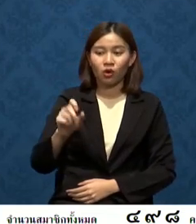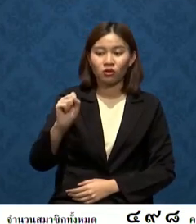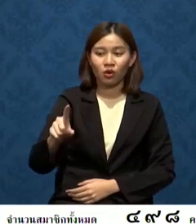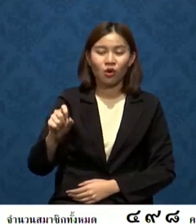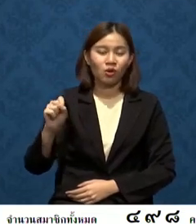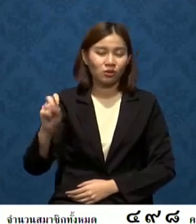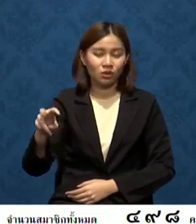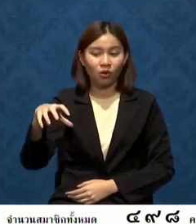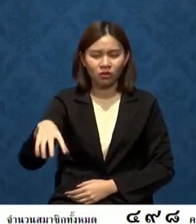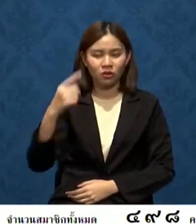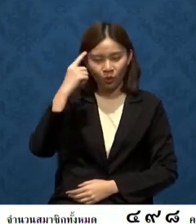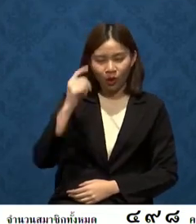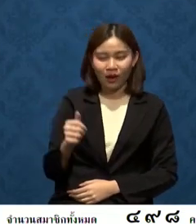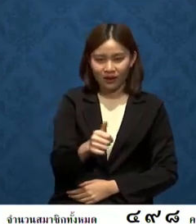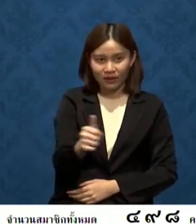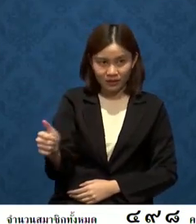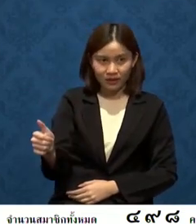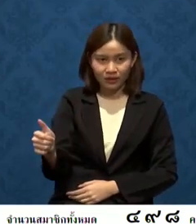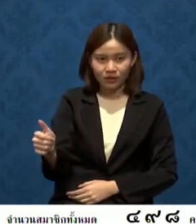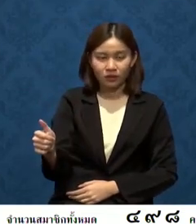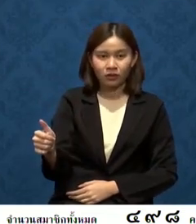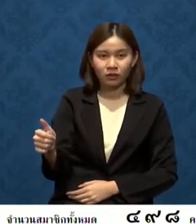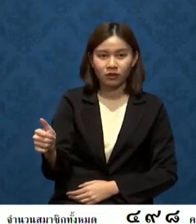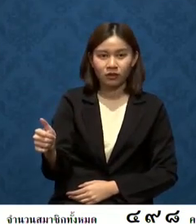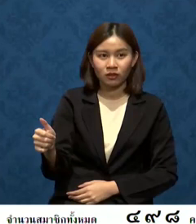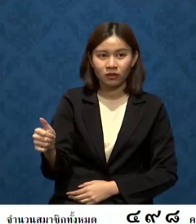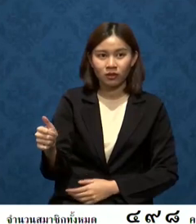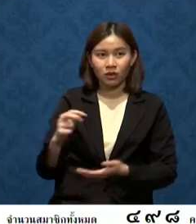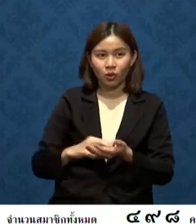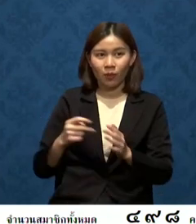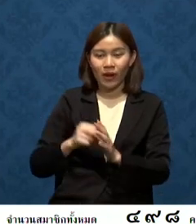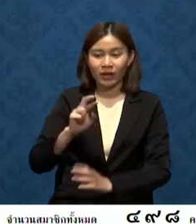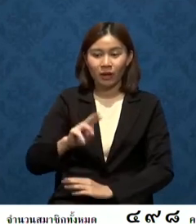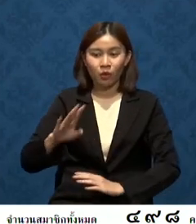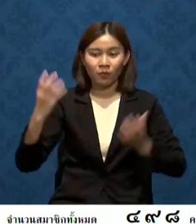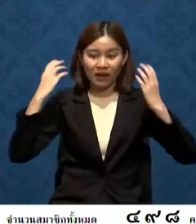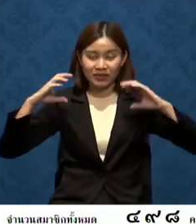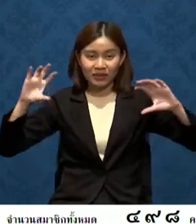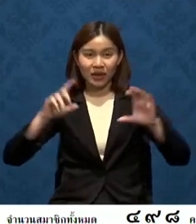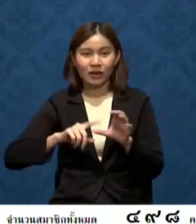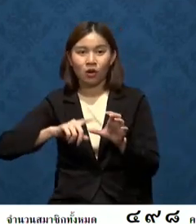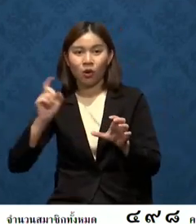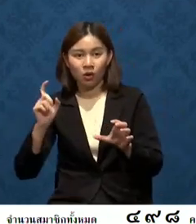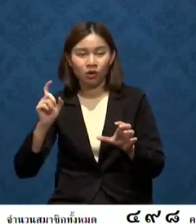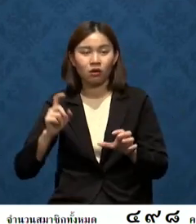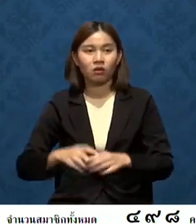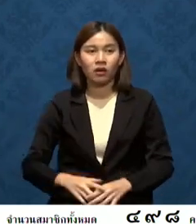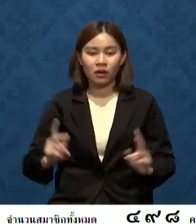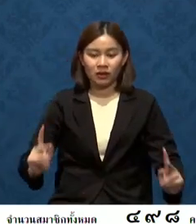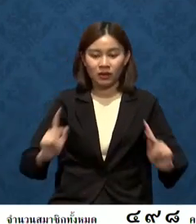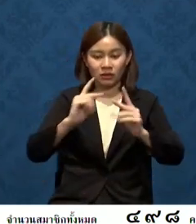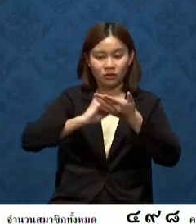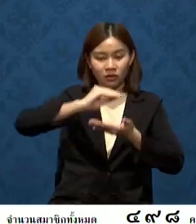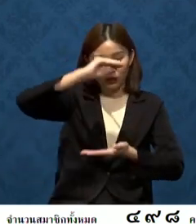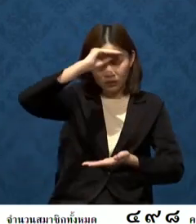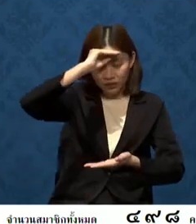ได้ดิ้นหลุดพ้นจากระบบราชการจากระบบกระทรวงศึกษา